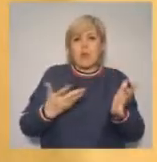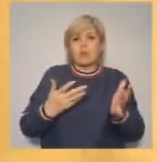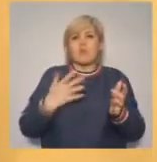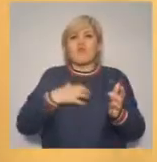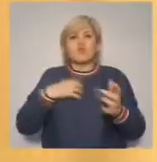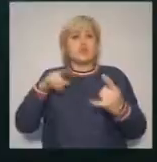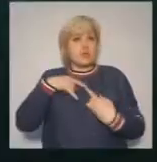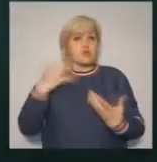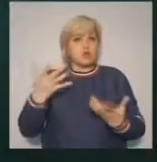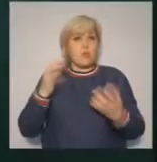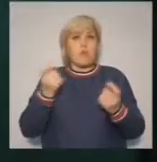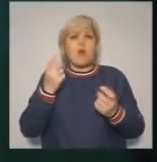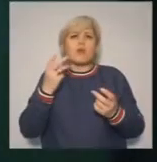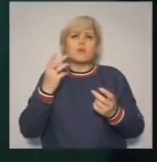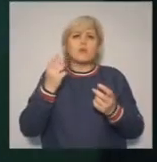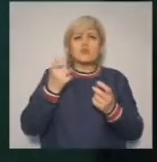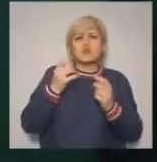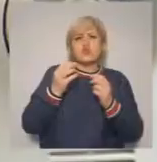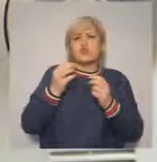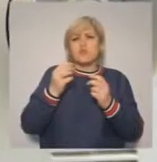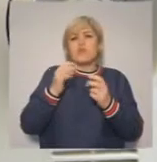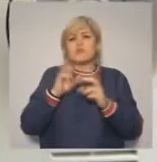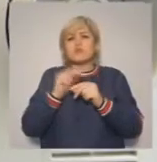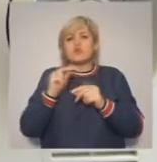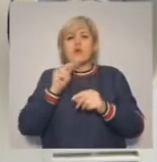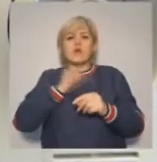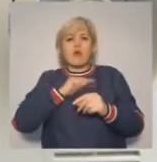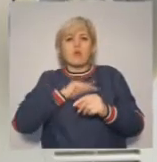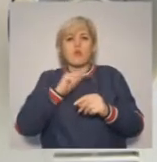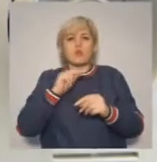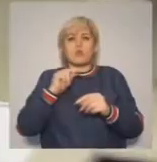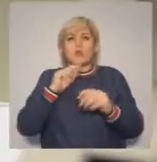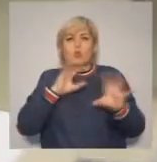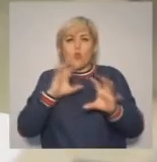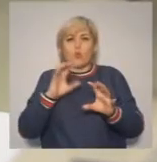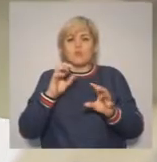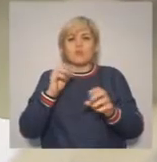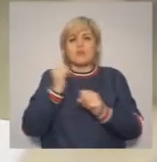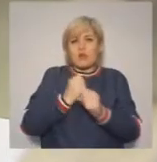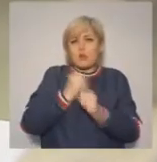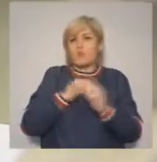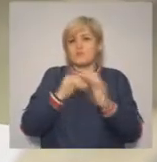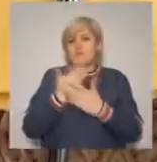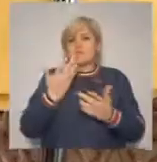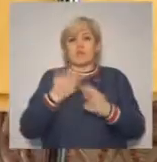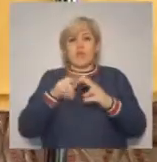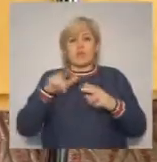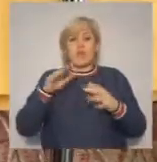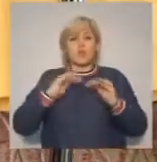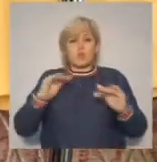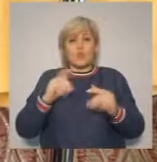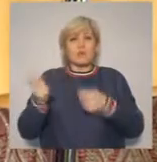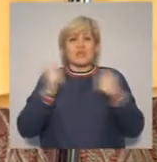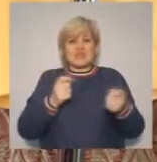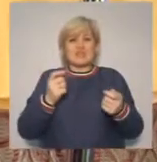планом, принципиально важны костюмы. Мало их просто сшить. Основная забота – уход и доработка. Вот эту юбку принесли